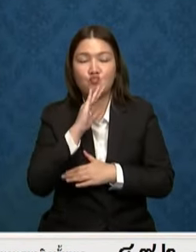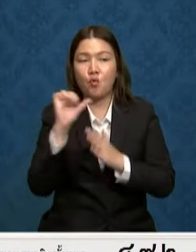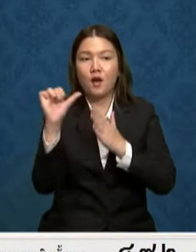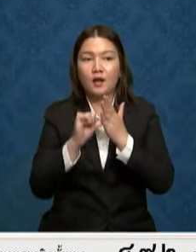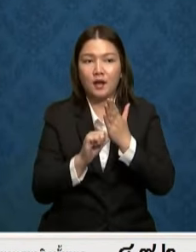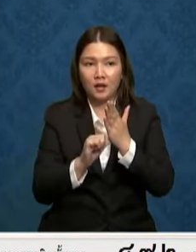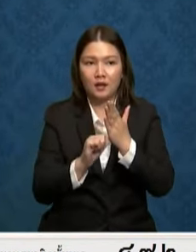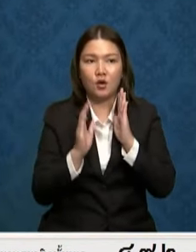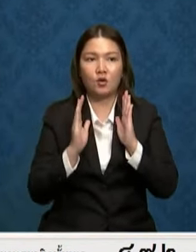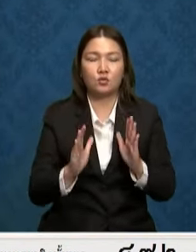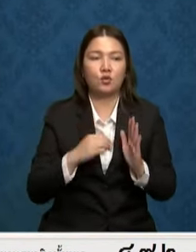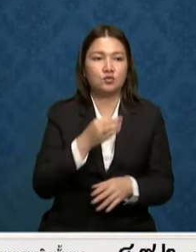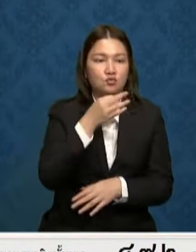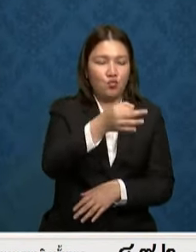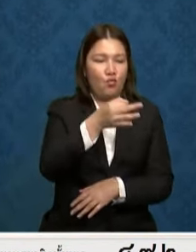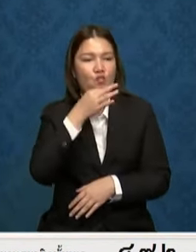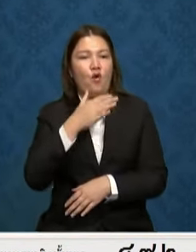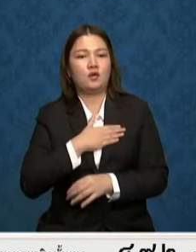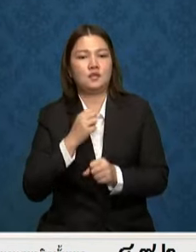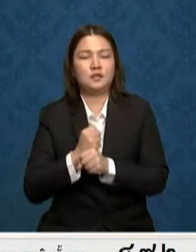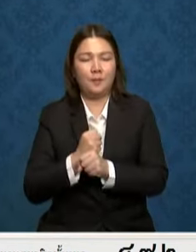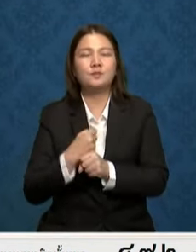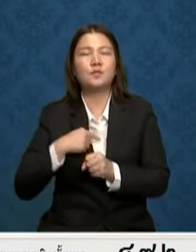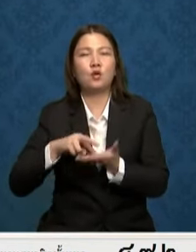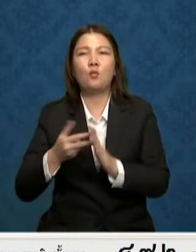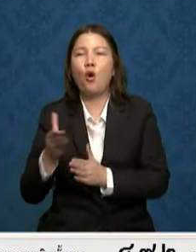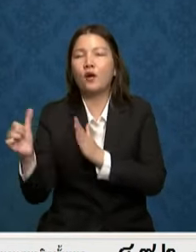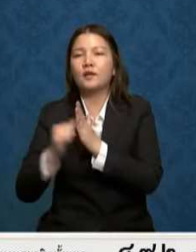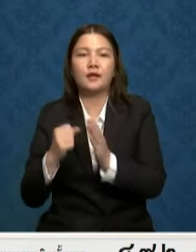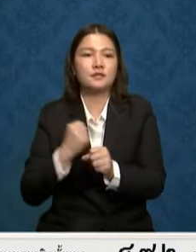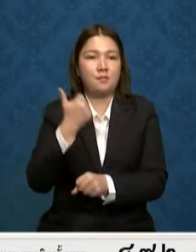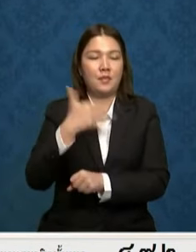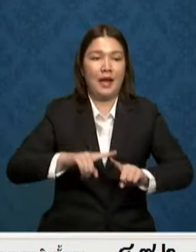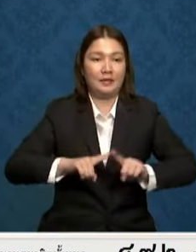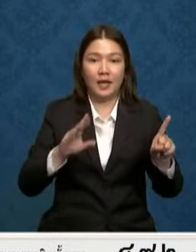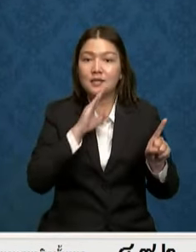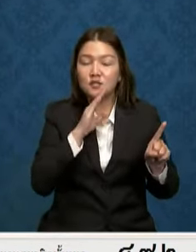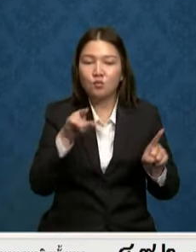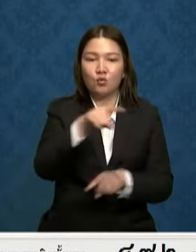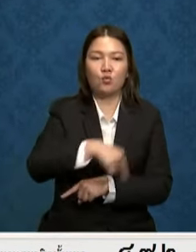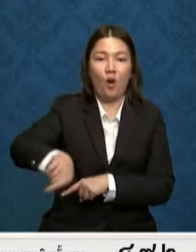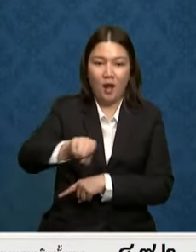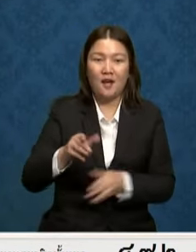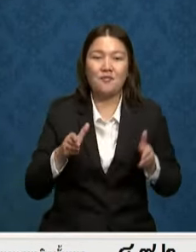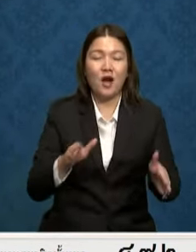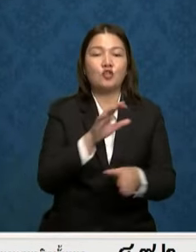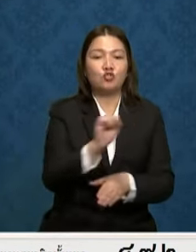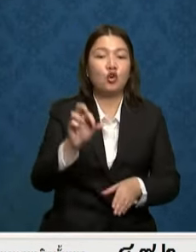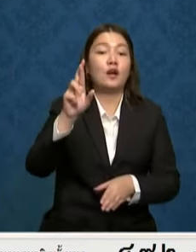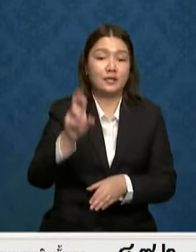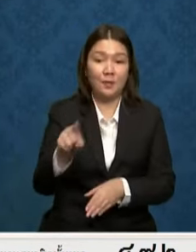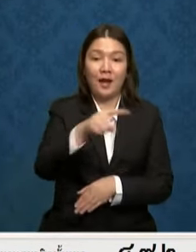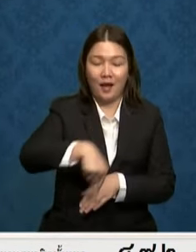ถูกร้องทำอยู่แต่ว่าศาลก็ยังบอกว่าถ้าเกิดเป็นการเป็นกระบวนการนิติบัญญัติโดยชอบเนี่ยสามารถทำได้